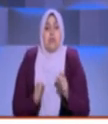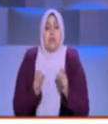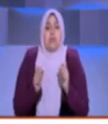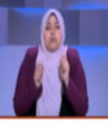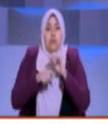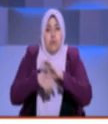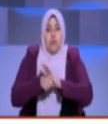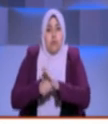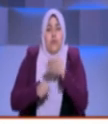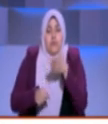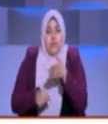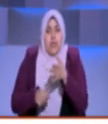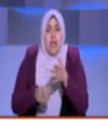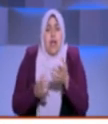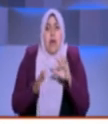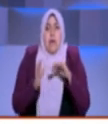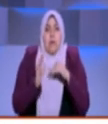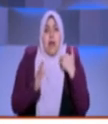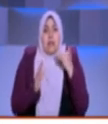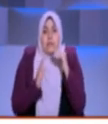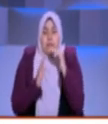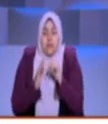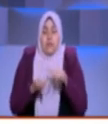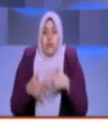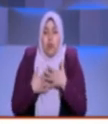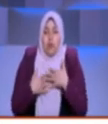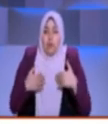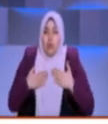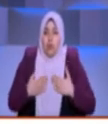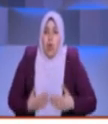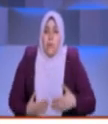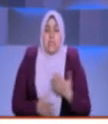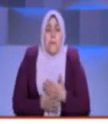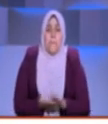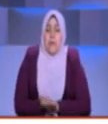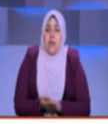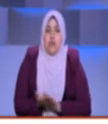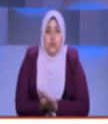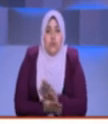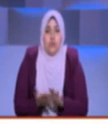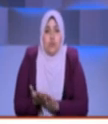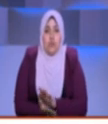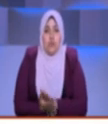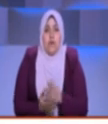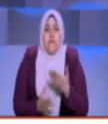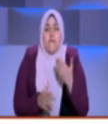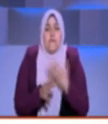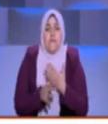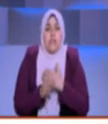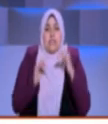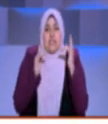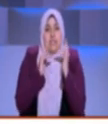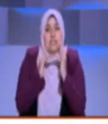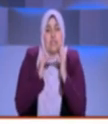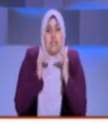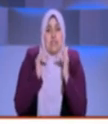يعني الطمأنينة شيئا ما في عدم وجود أزمة لغرف العناية المركزة، وهذا